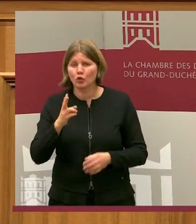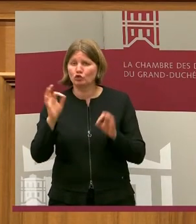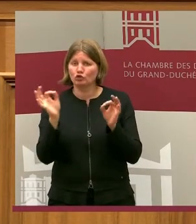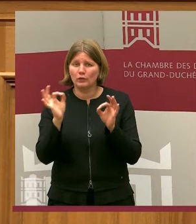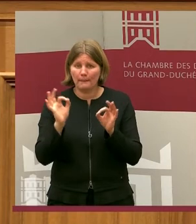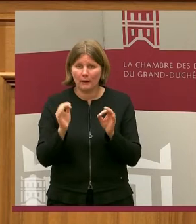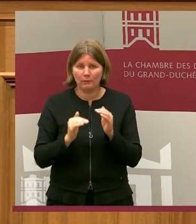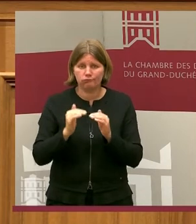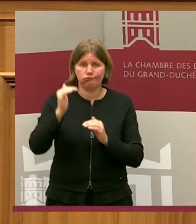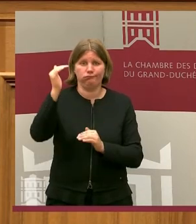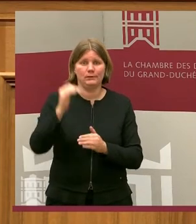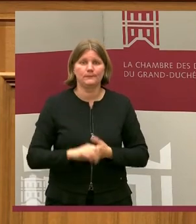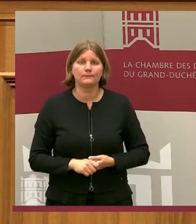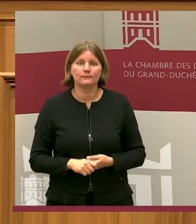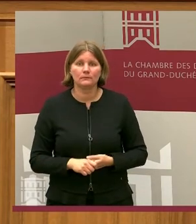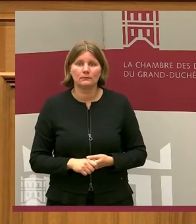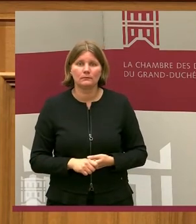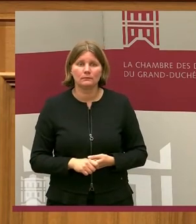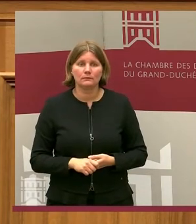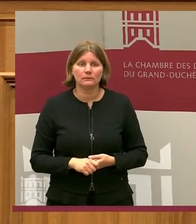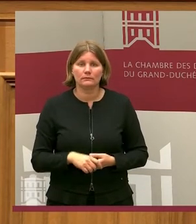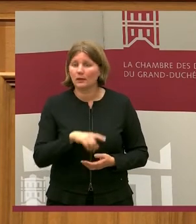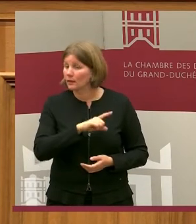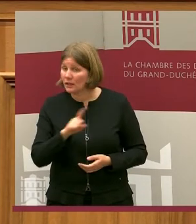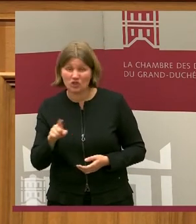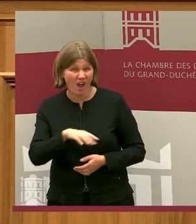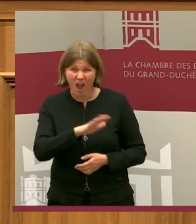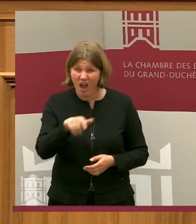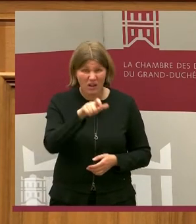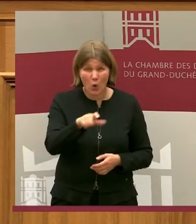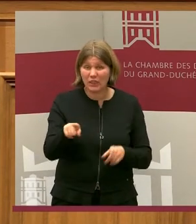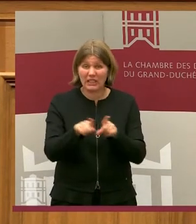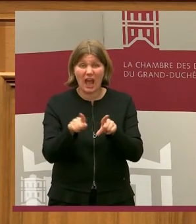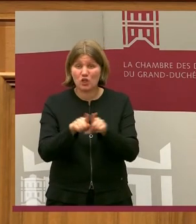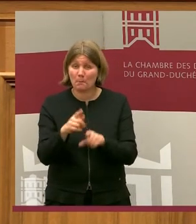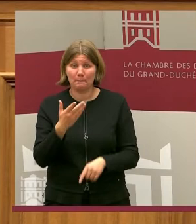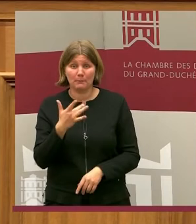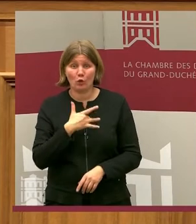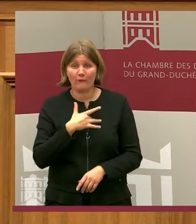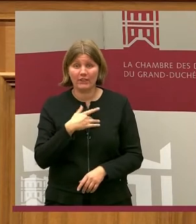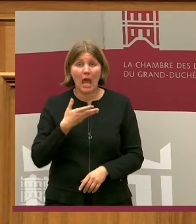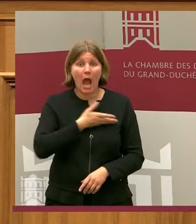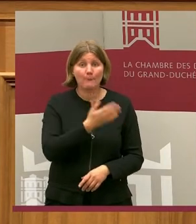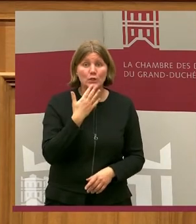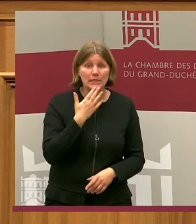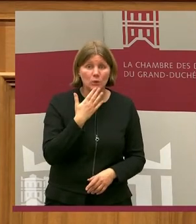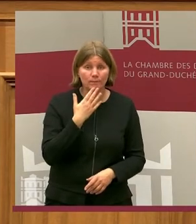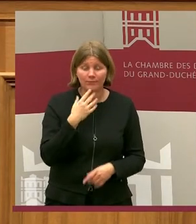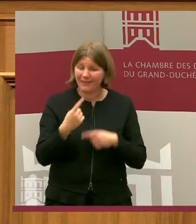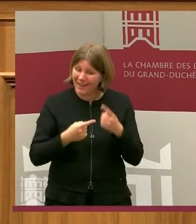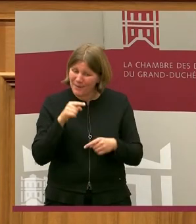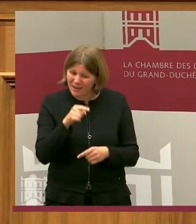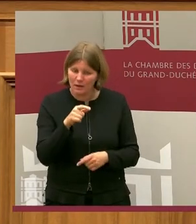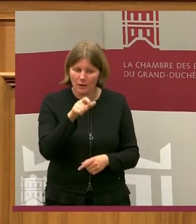gegangen ist. Und nicht alle Leute sind nämlich betroffen vom Armutsrisiko. Und sie gerade die Leute, die